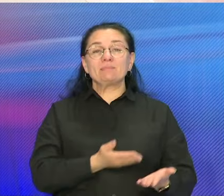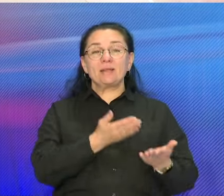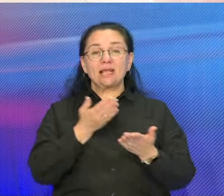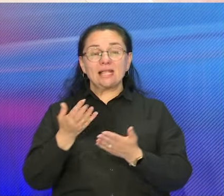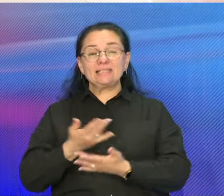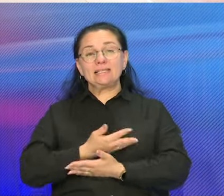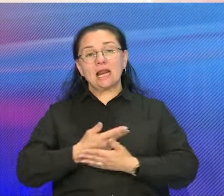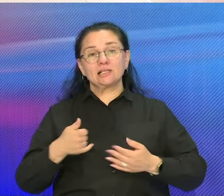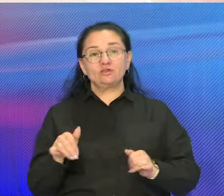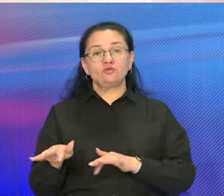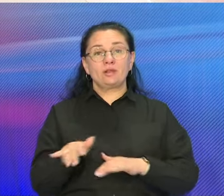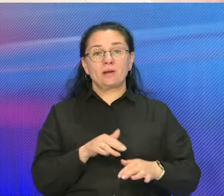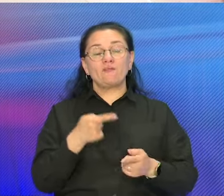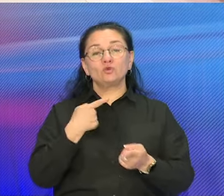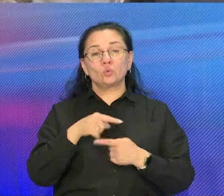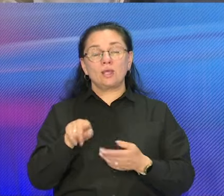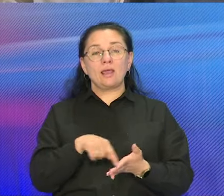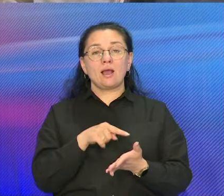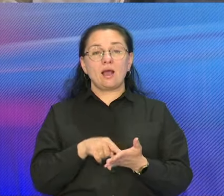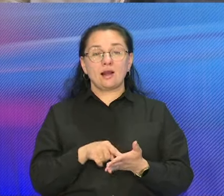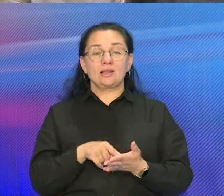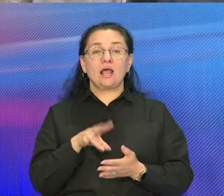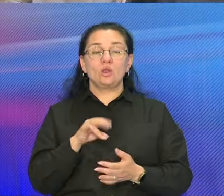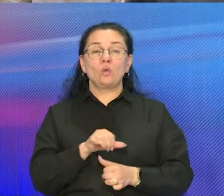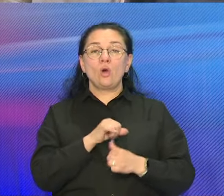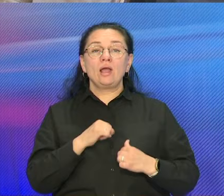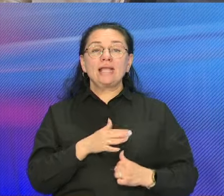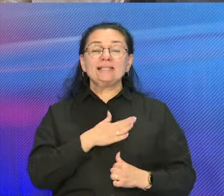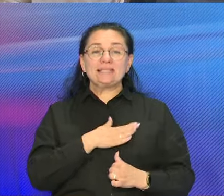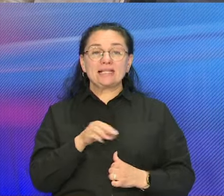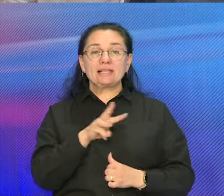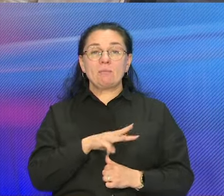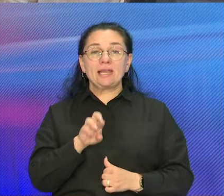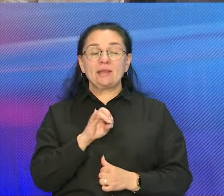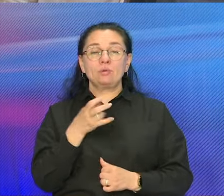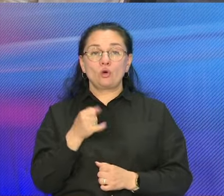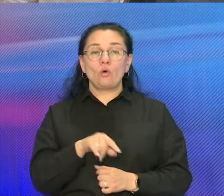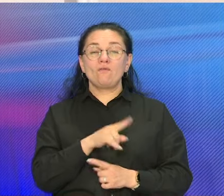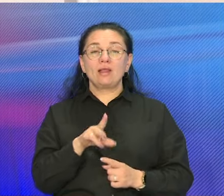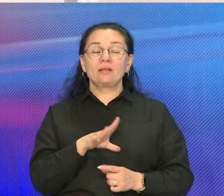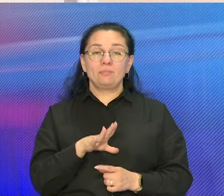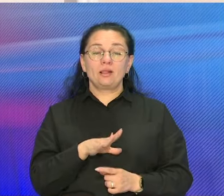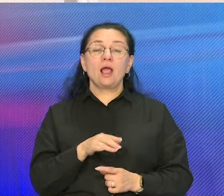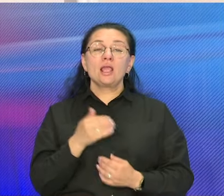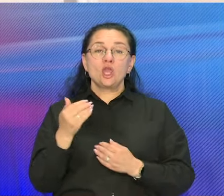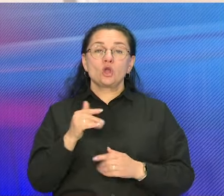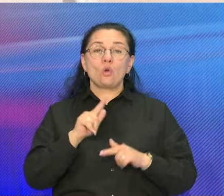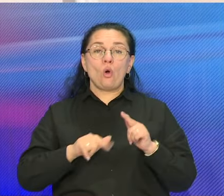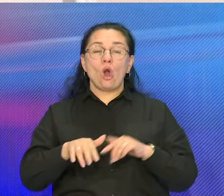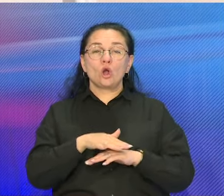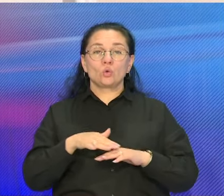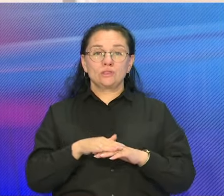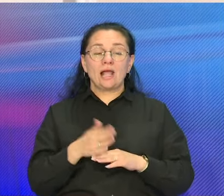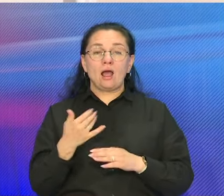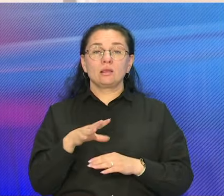у иншие городы Однако сердце Марии Беруковой, как признается Яна сама, належало малой родиме, якой Яна была